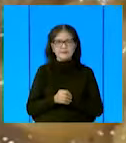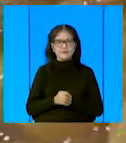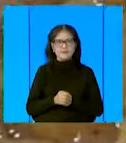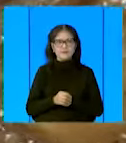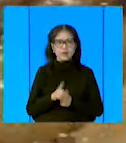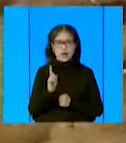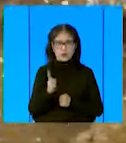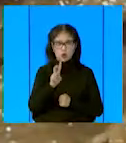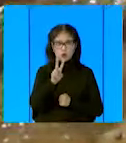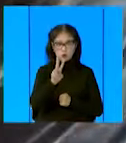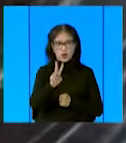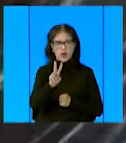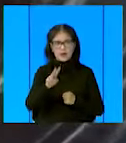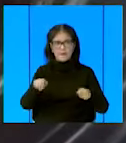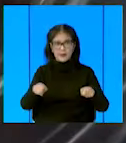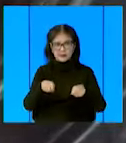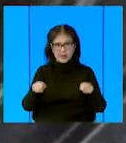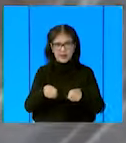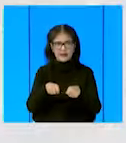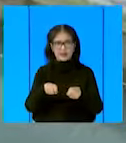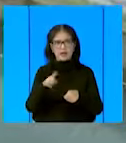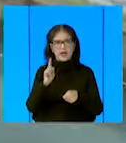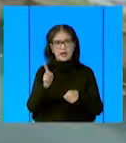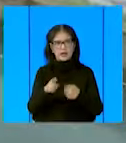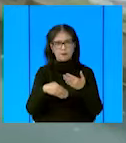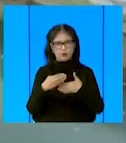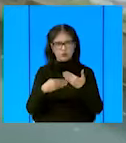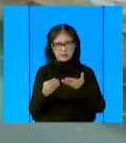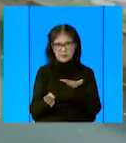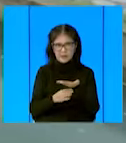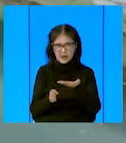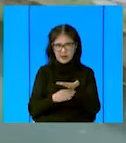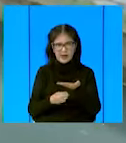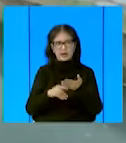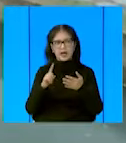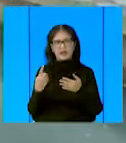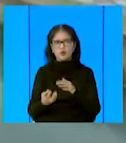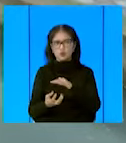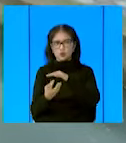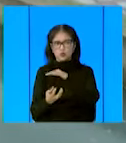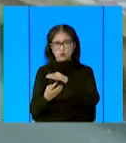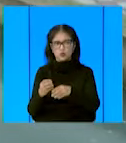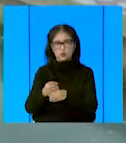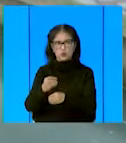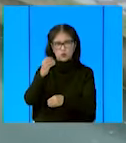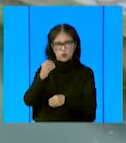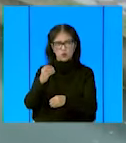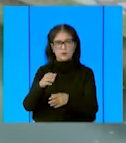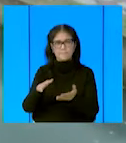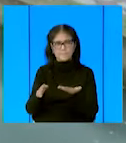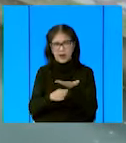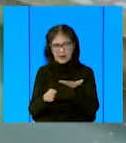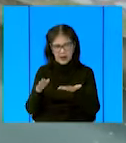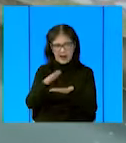Ada dua jenis, bisa, ada yang proses dengan bakar ataupun dengan panggang. Dengan